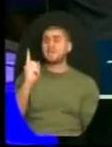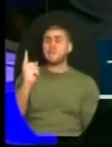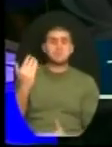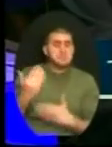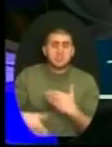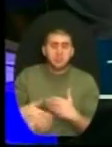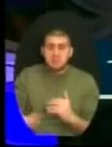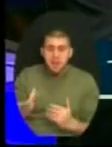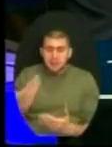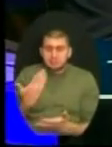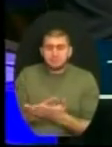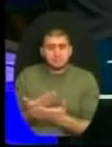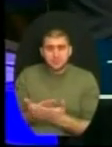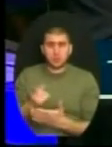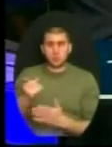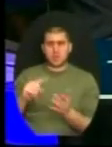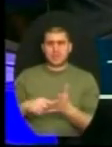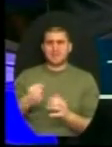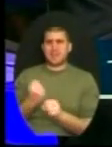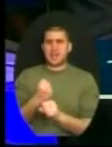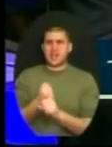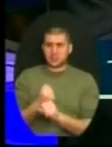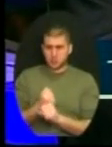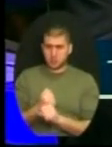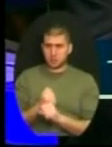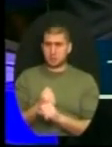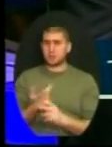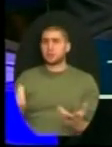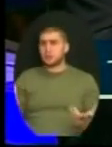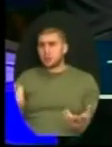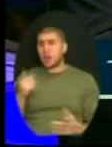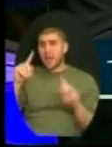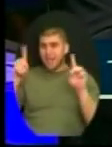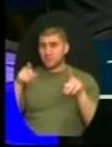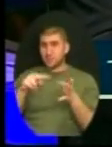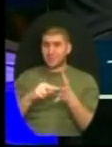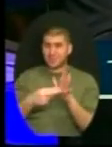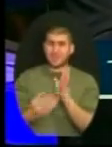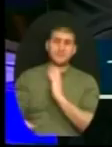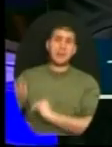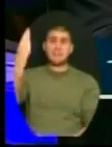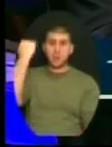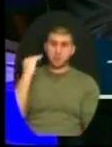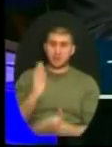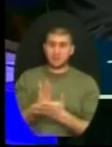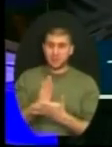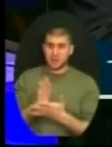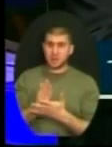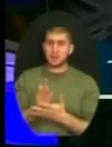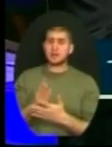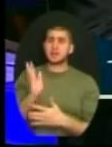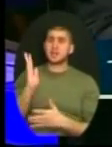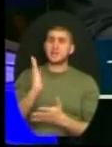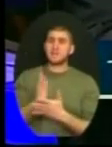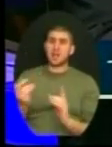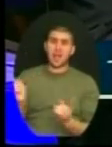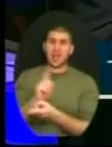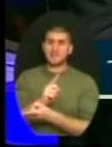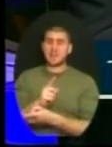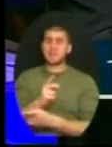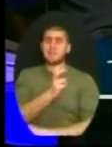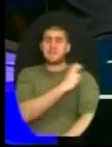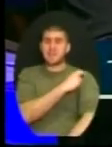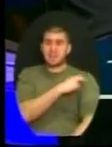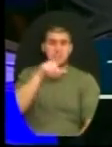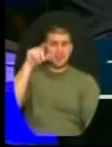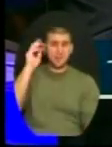התחתונה, בפינאלה, זה מה שהוא התכוון לעשות. הוא תכנן את זה כבר מראש, כבר בהחלפת המפקדים בתל אביב,